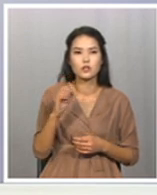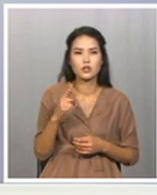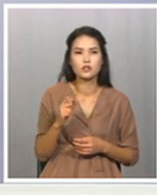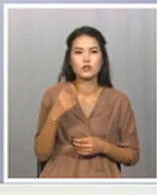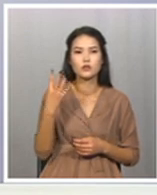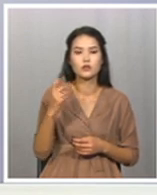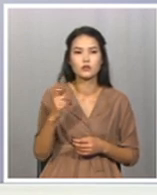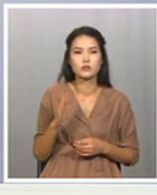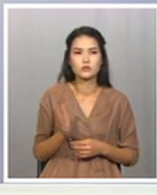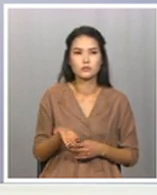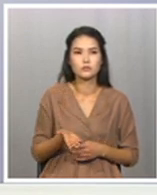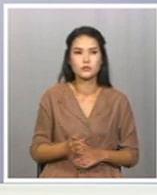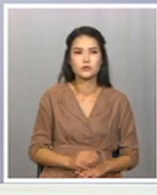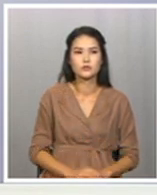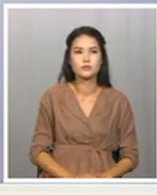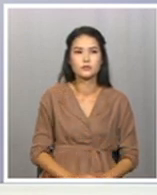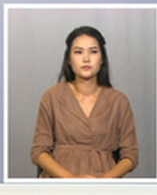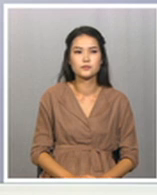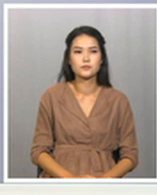болады.